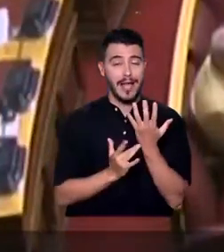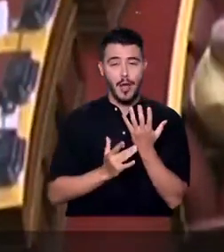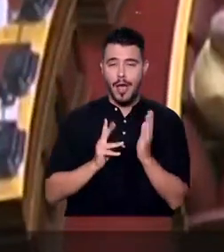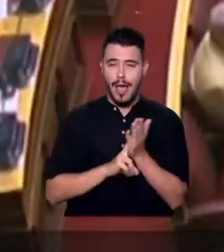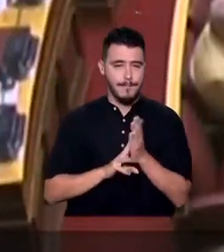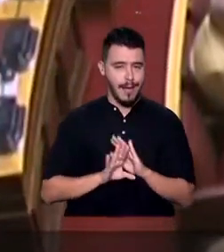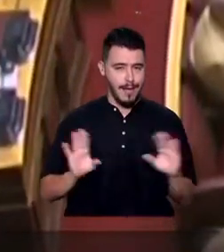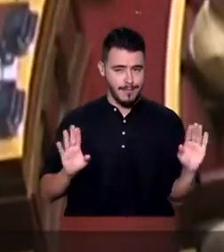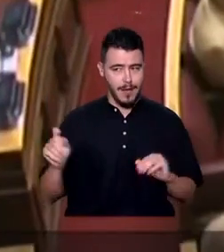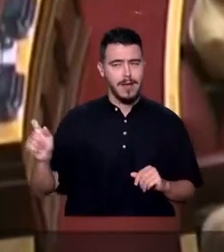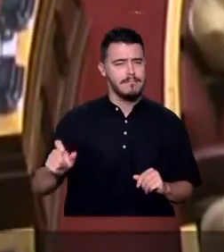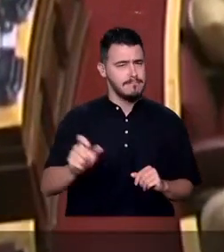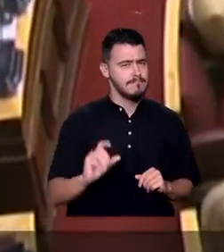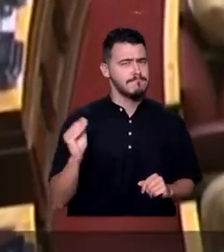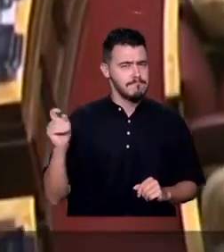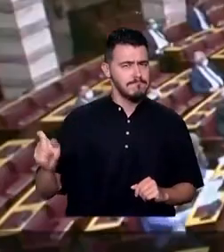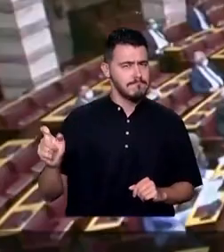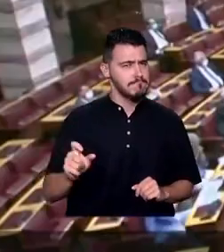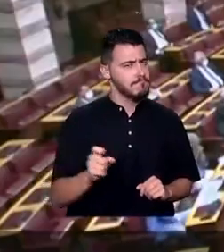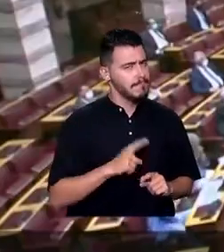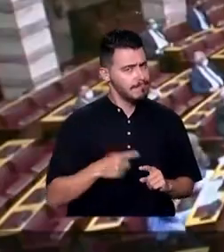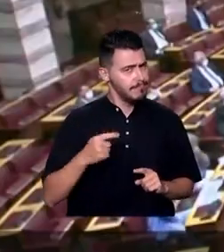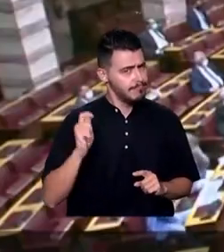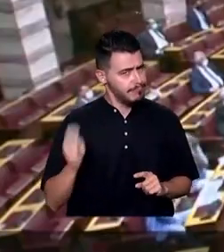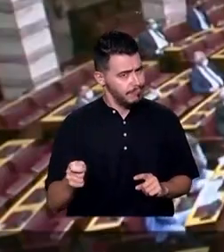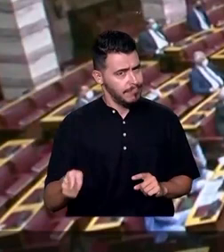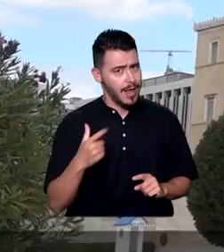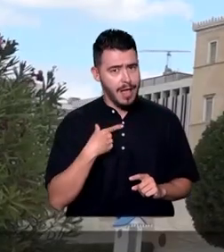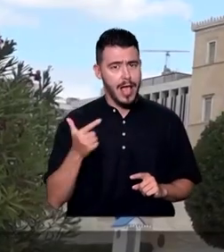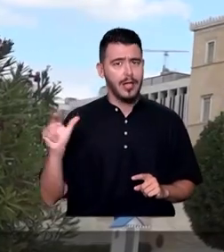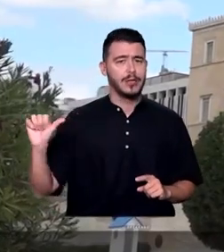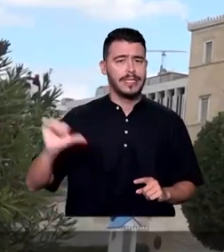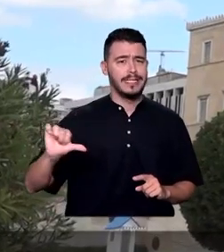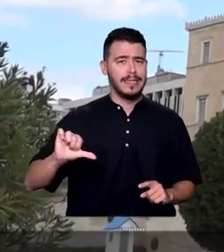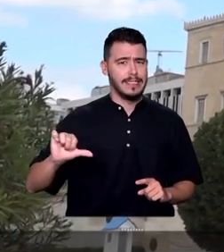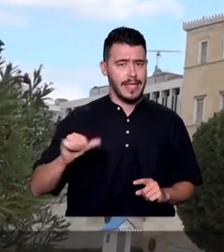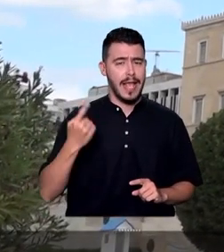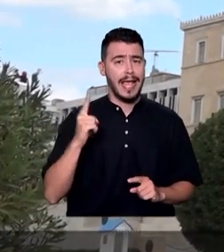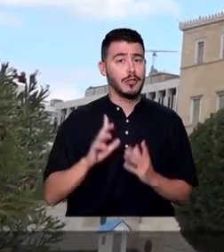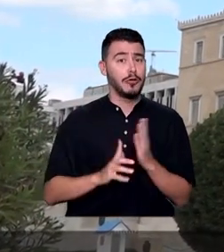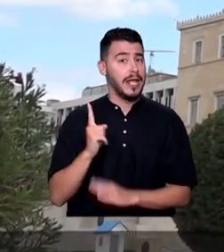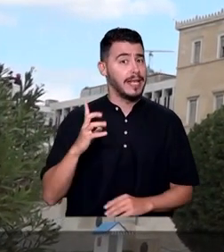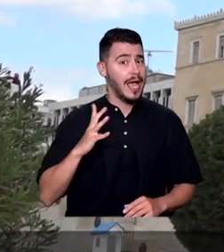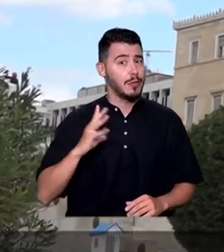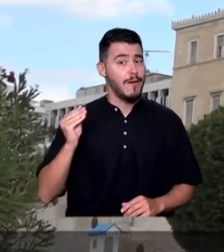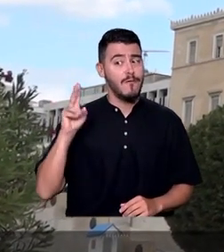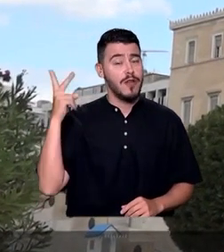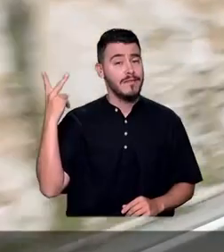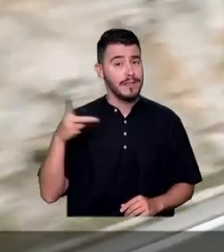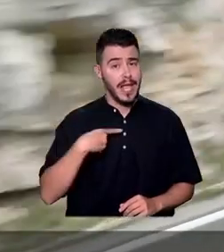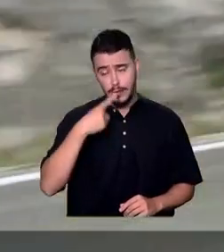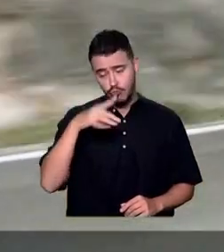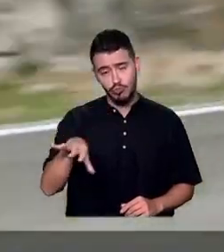οι βουλευτές που παίρνουν ολοκένουργια diesel τα προτίμησαν. Έφτασαν τους 111, μάλλον βάζοντας δεύτερο το περιβάλλον έναντι του κόστους